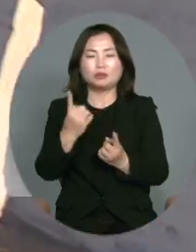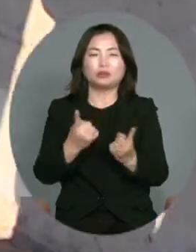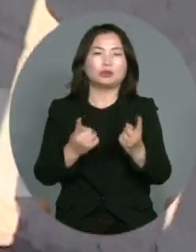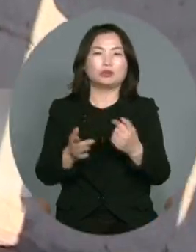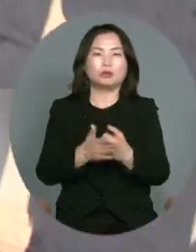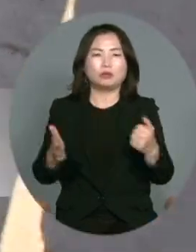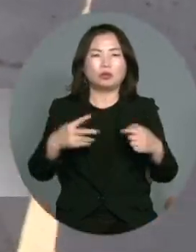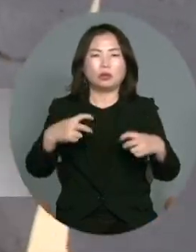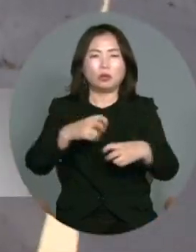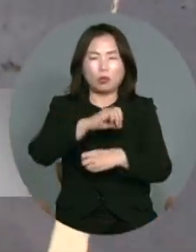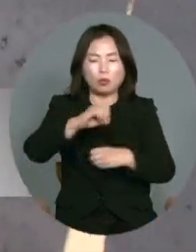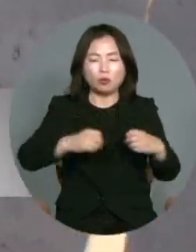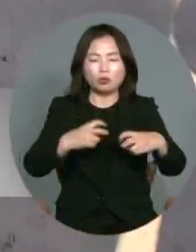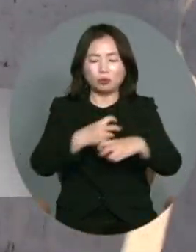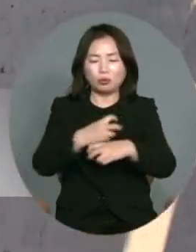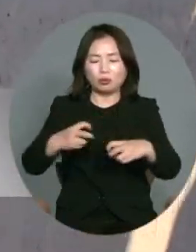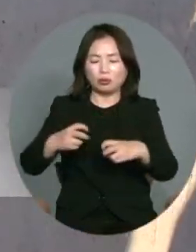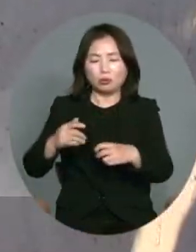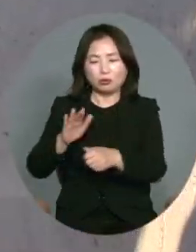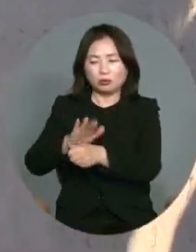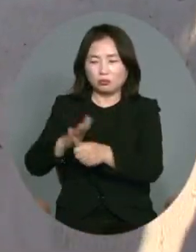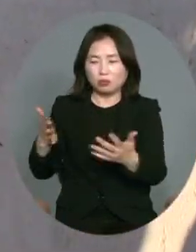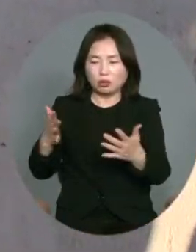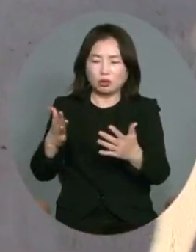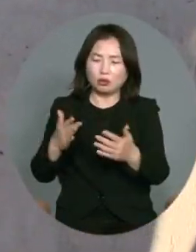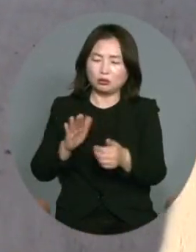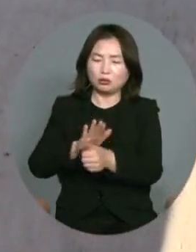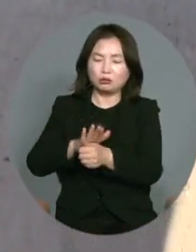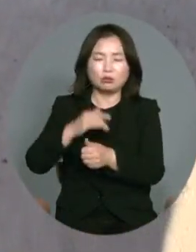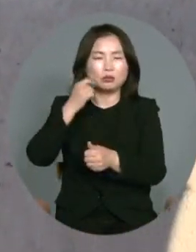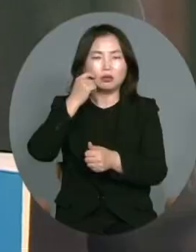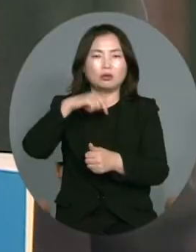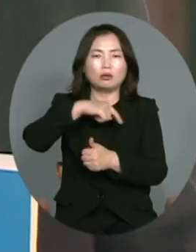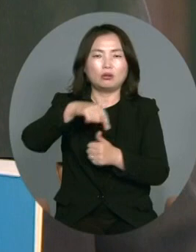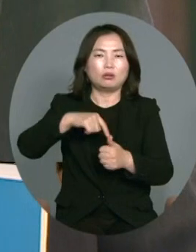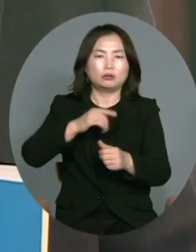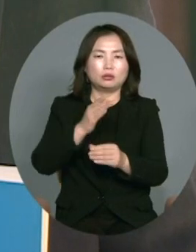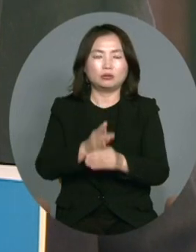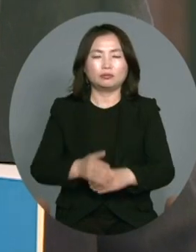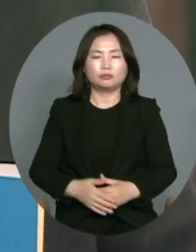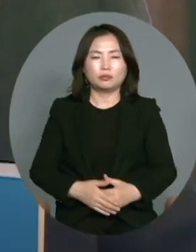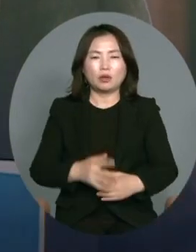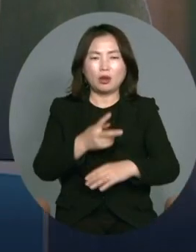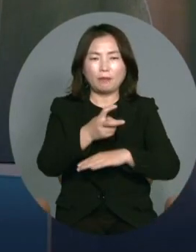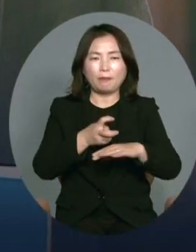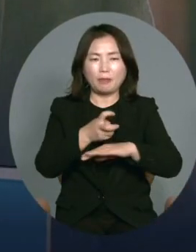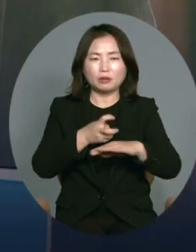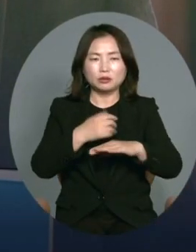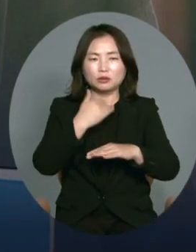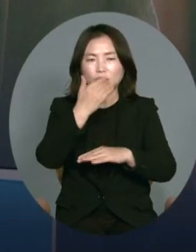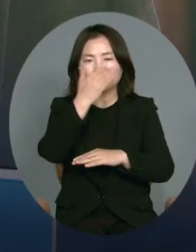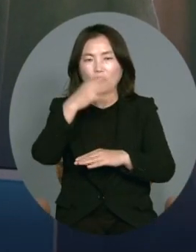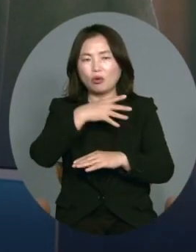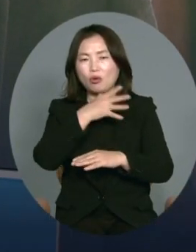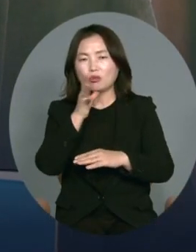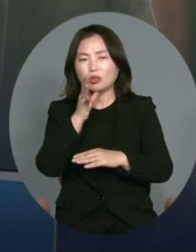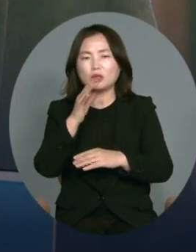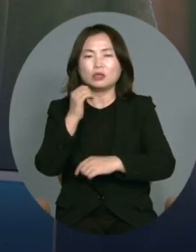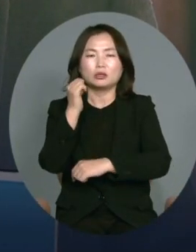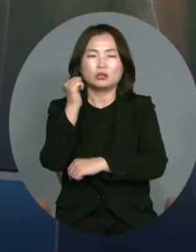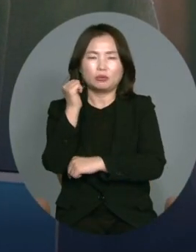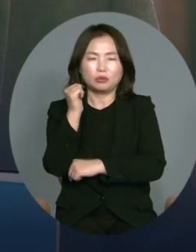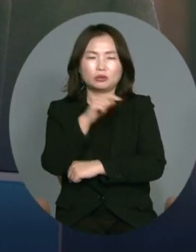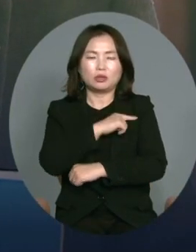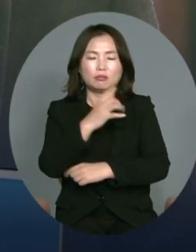조정하면서 교통 소외 지역에 대한 대안이 부족하다는 지적도 나옵니다. 버스는요, 청소년과